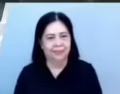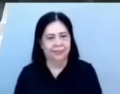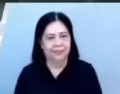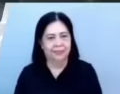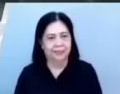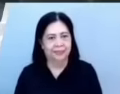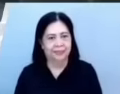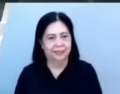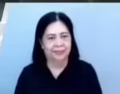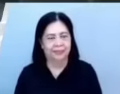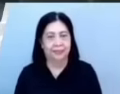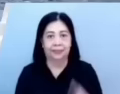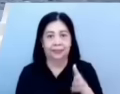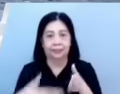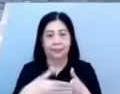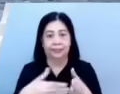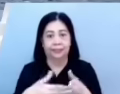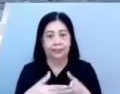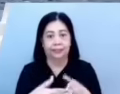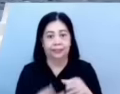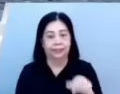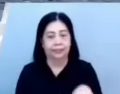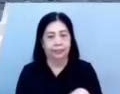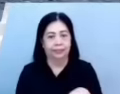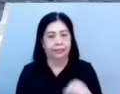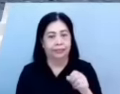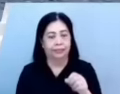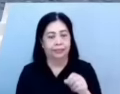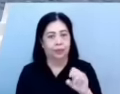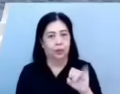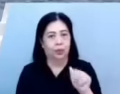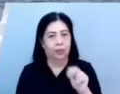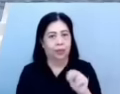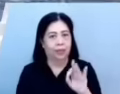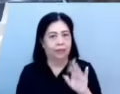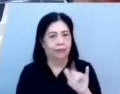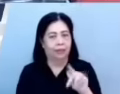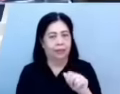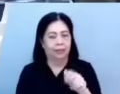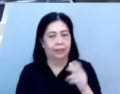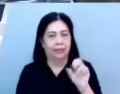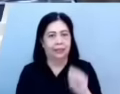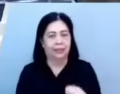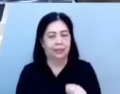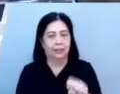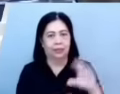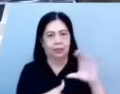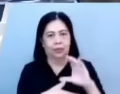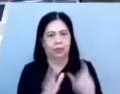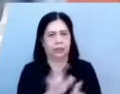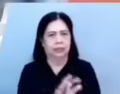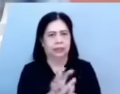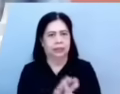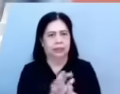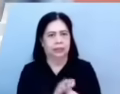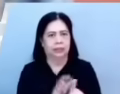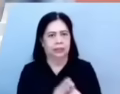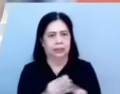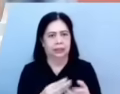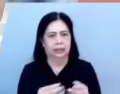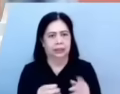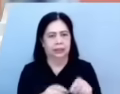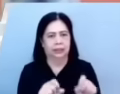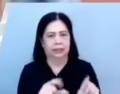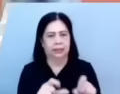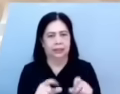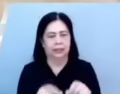Sa kantong ito ng Noli Street Corner, Julian Felipe, Barangay 6, South Caloocan, patok na patok sa mga mamimili ang tinitinda ni